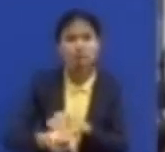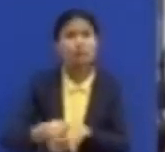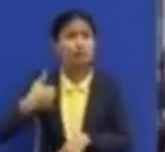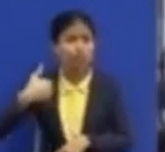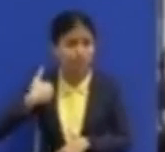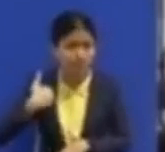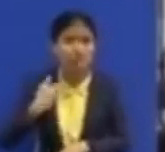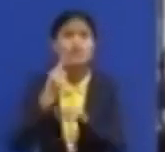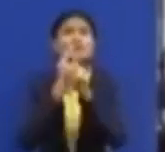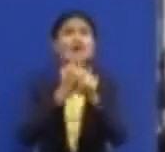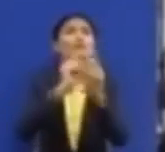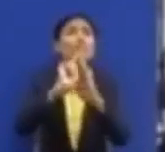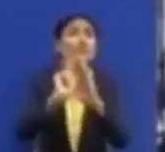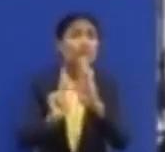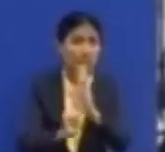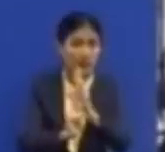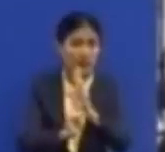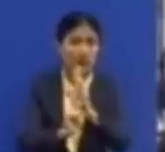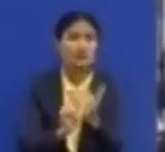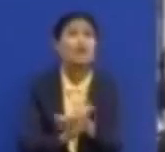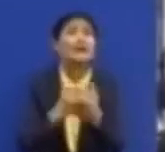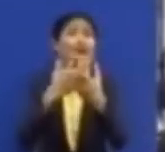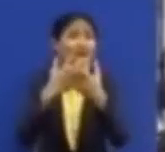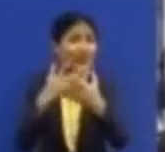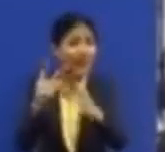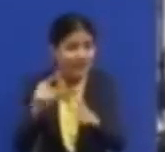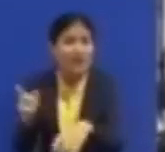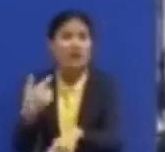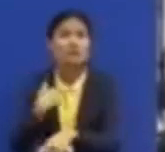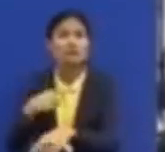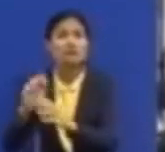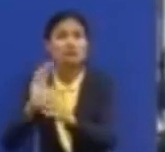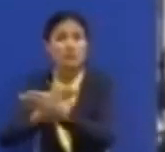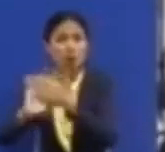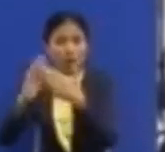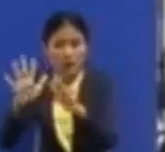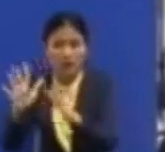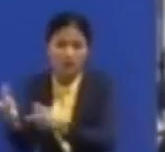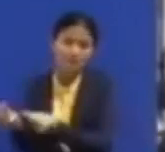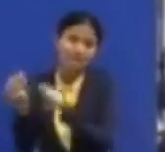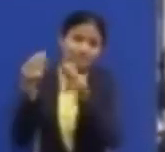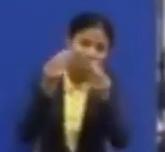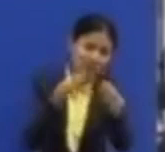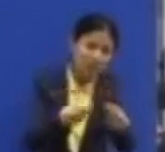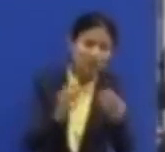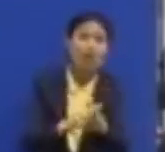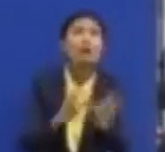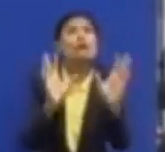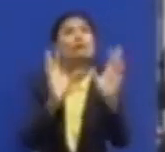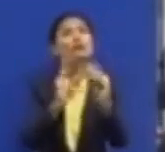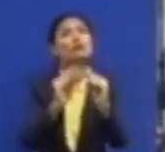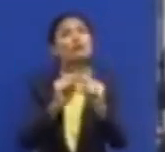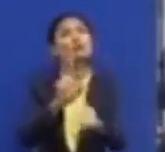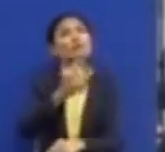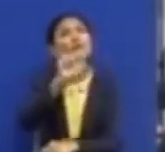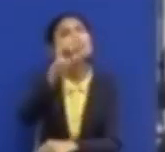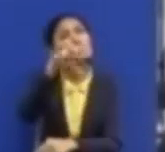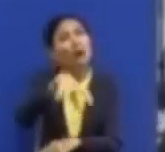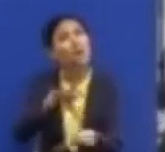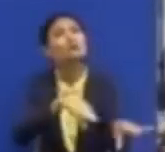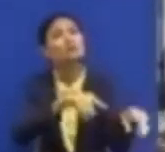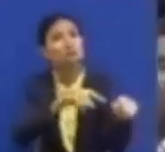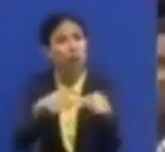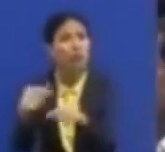ล้วก็จะได้นำเข้ามาโดยเร็วที่สุดก็เรียนเบื้องต้นนะฮะในเหตุผลขอบคุณครับ